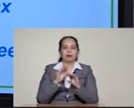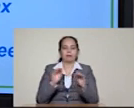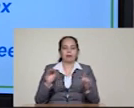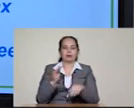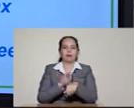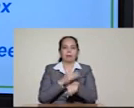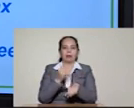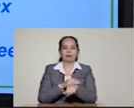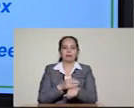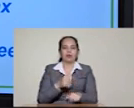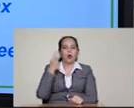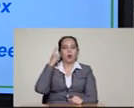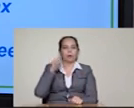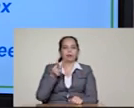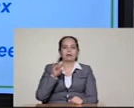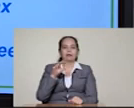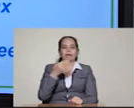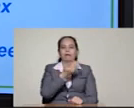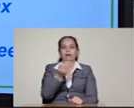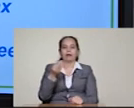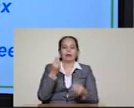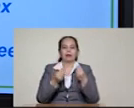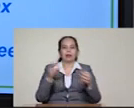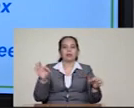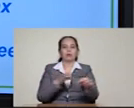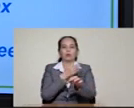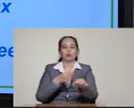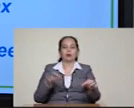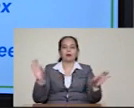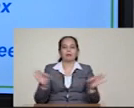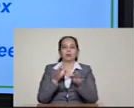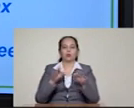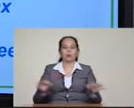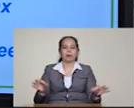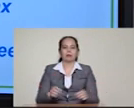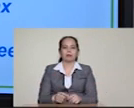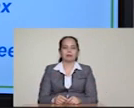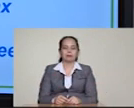Молодцы. Умеете ли вы играть на музыкальном инструменте?